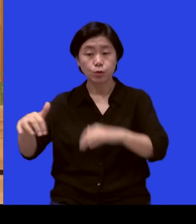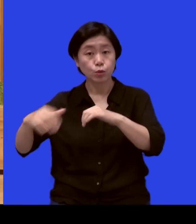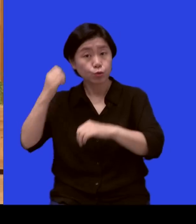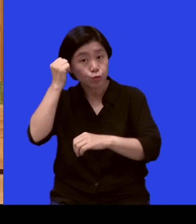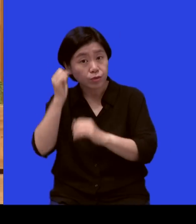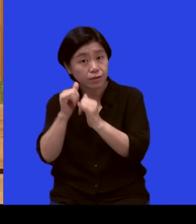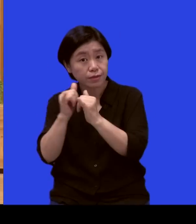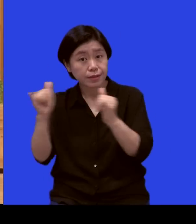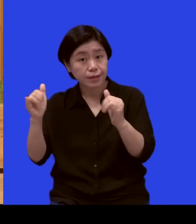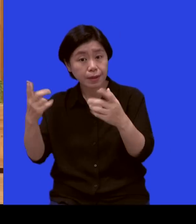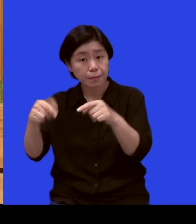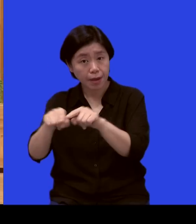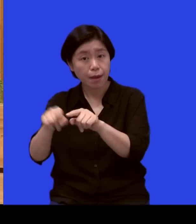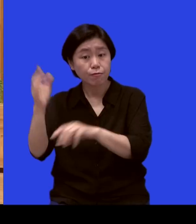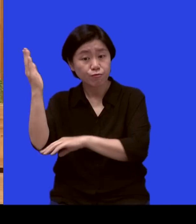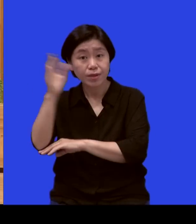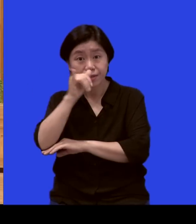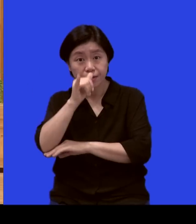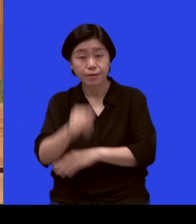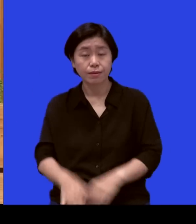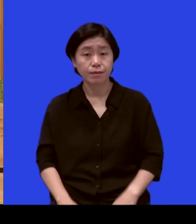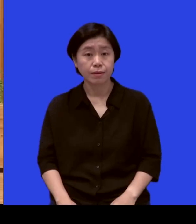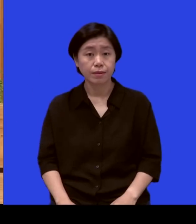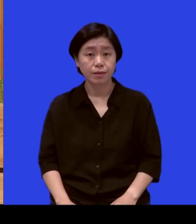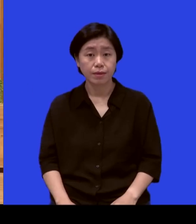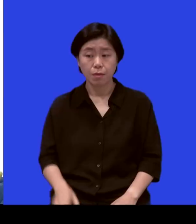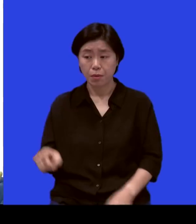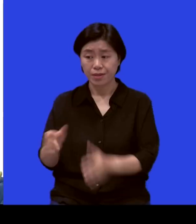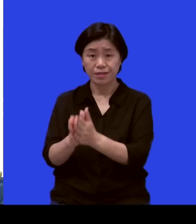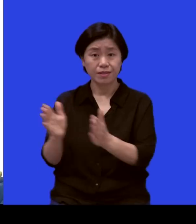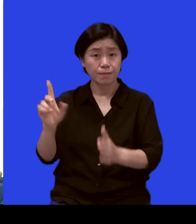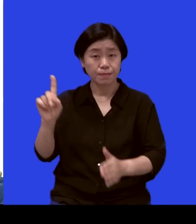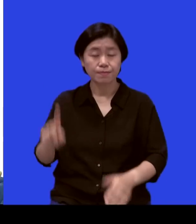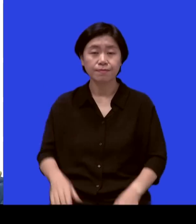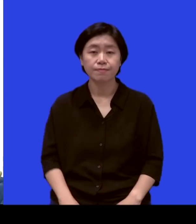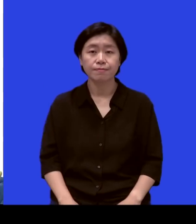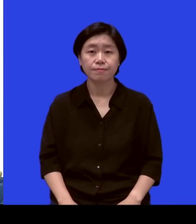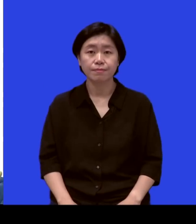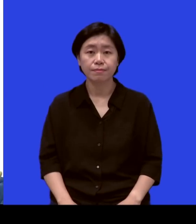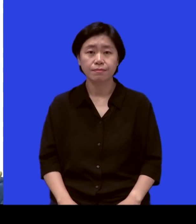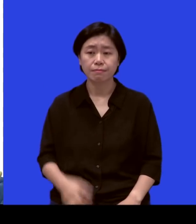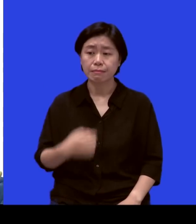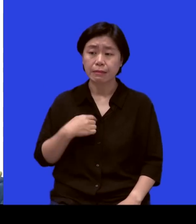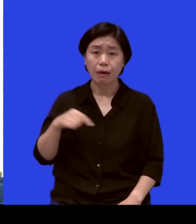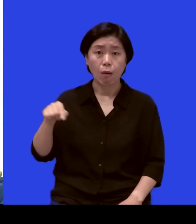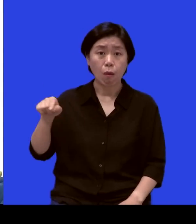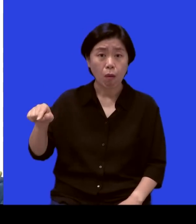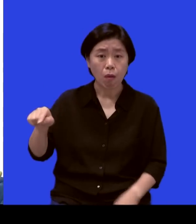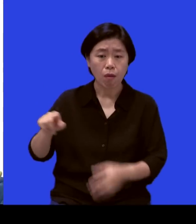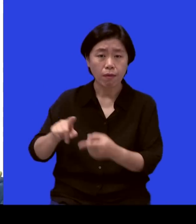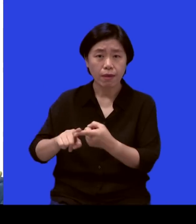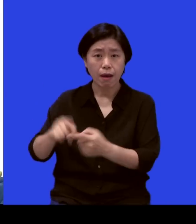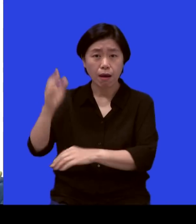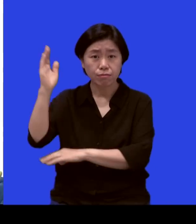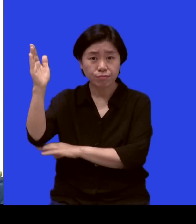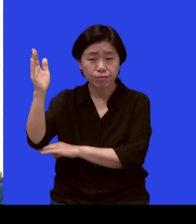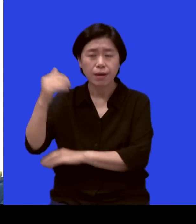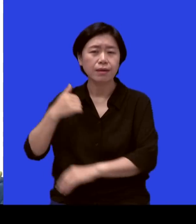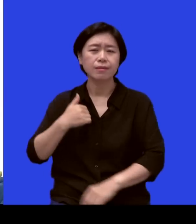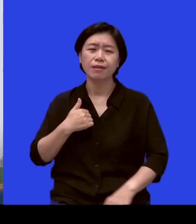계신데 언제 어떻게 시작을 하게 되었을까요? 사실 노숙인 사역은 제가 생각지 못했던 거예요.